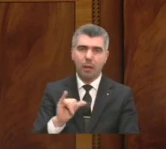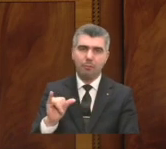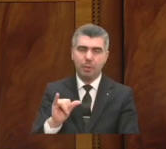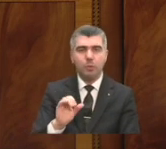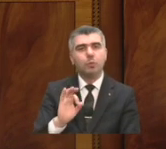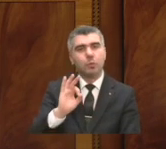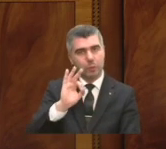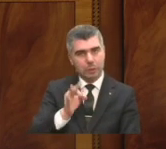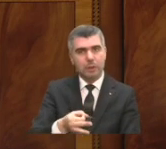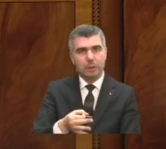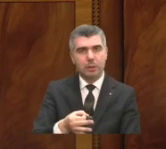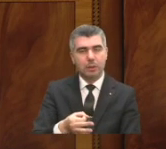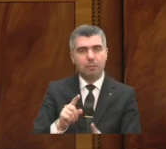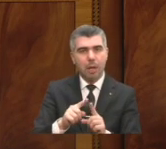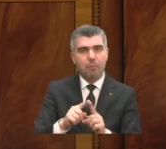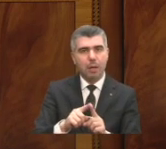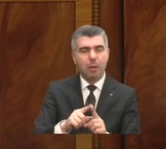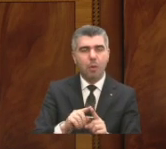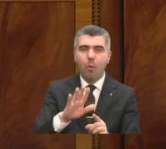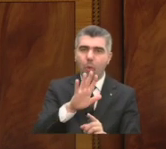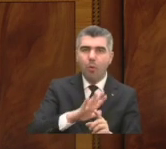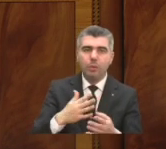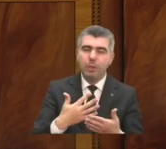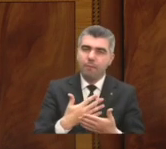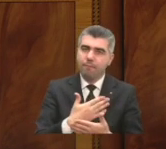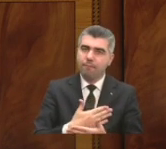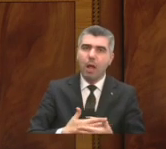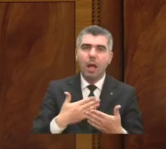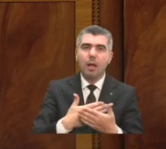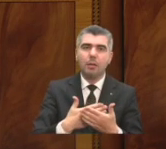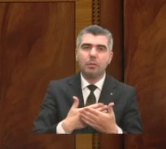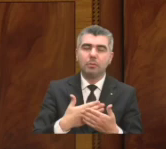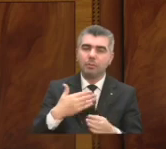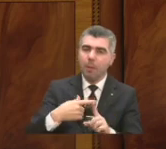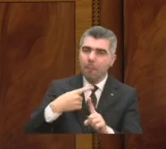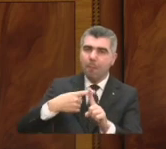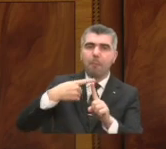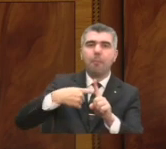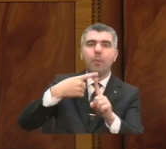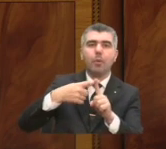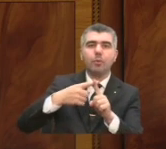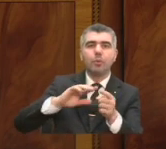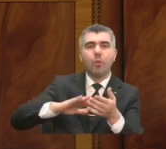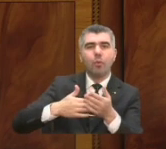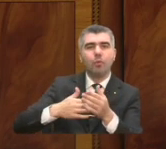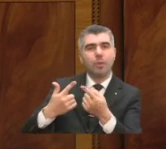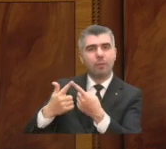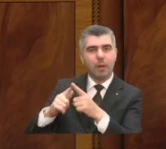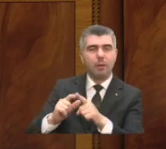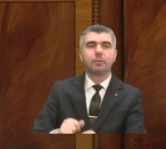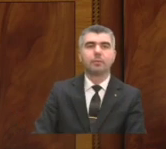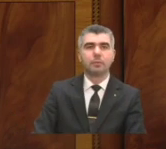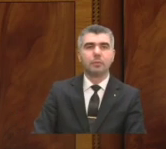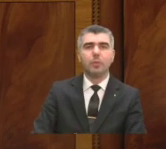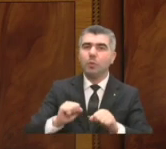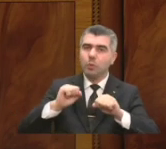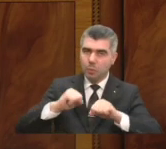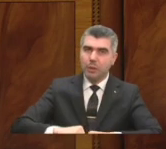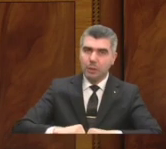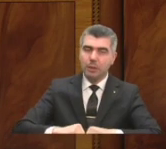نسجل بإيجاب وباعتزاز مستوى تقدمنا الحاصل على كافة المستويات. نعم،